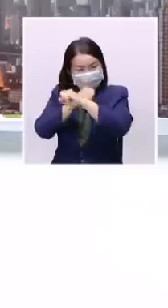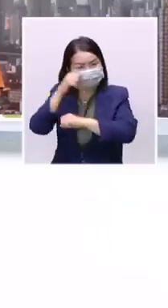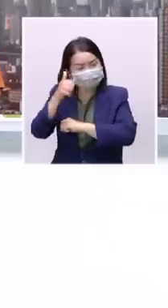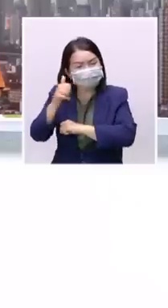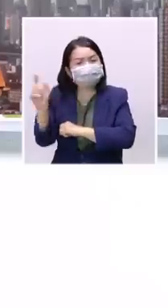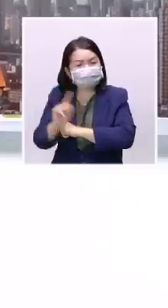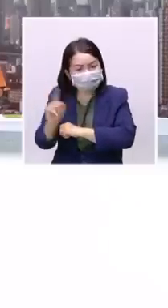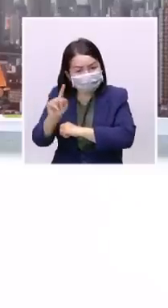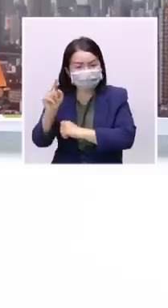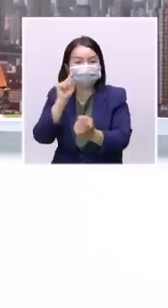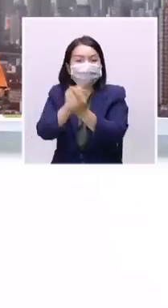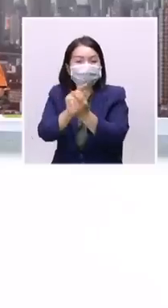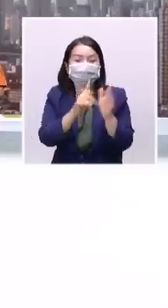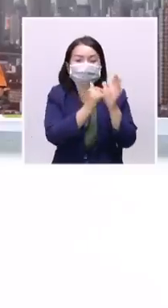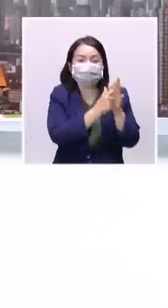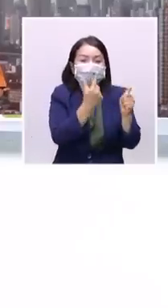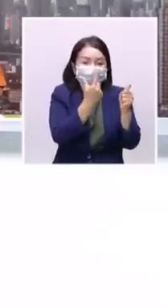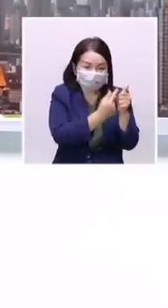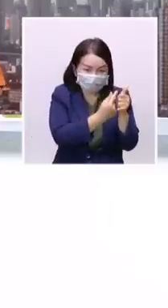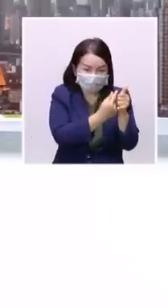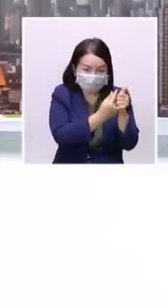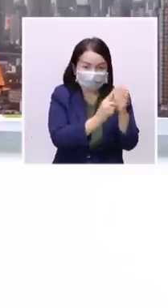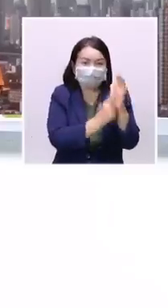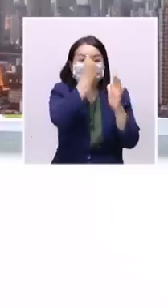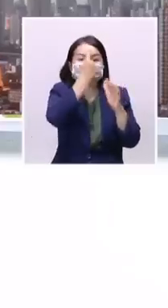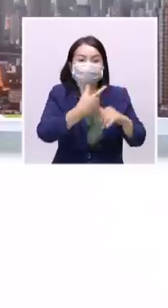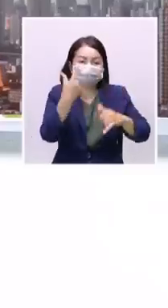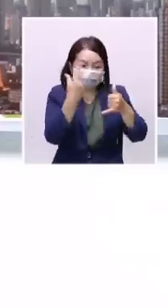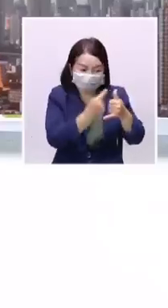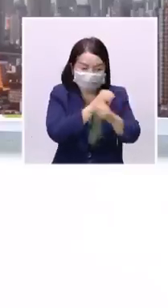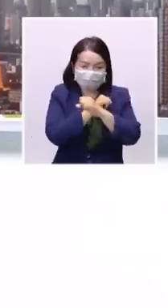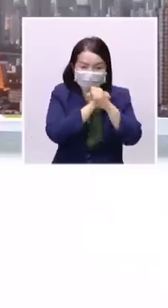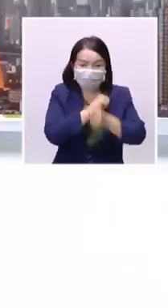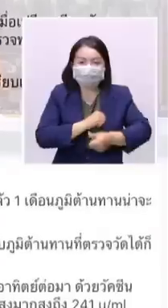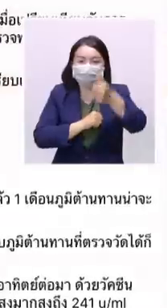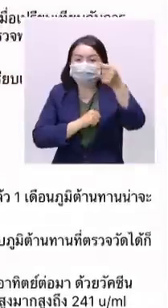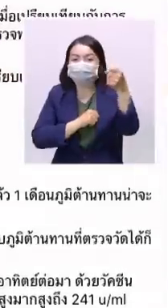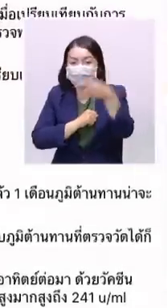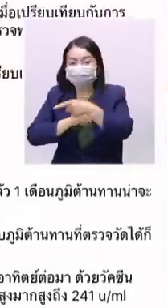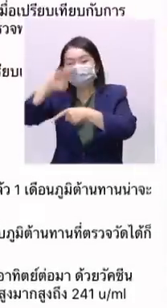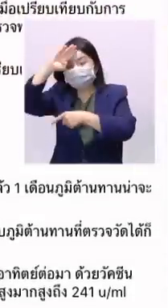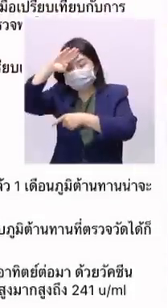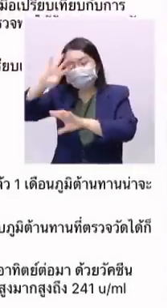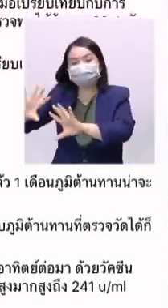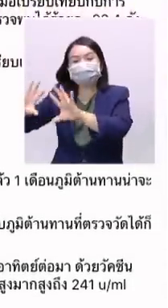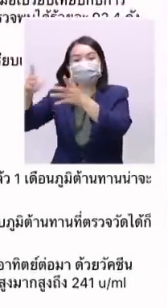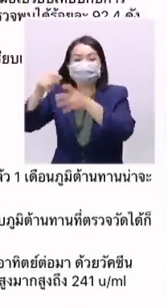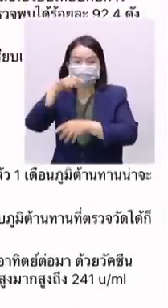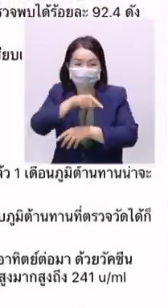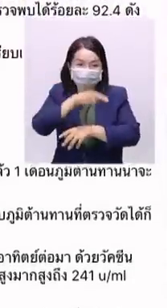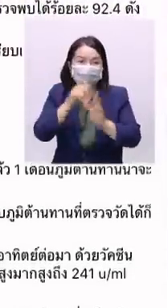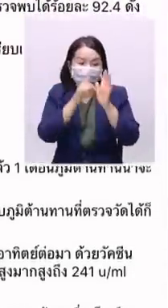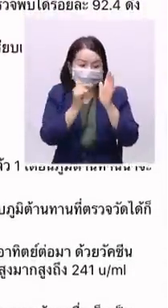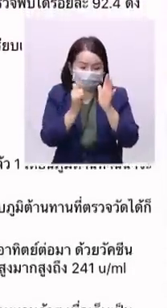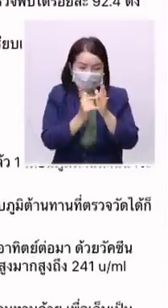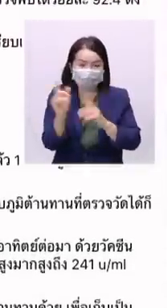กายก็พบว่าการฉีด assennaเข็มแรกเนี่ยสูงกว่าอีกนะคะหัวข้อมูลนี้ทาง